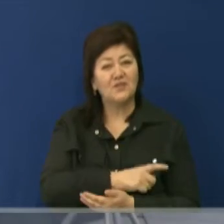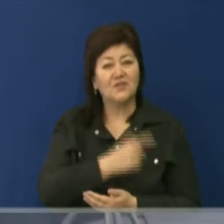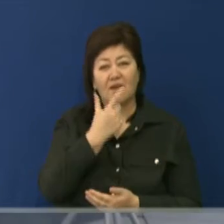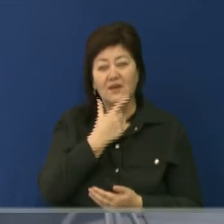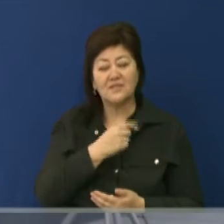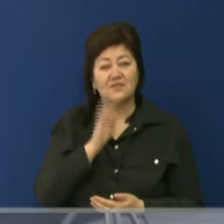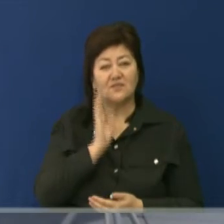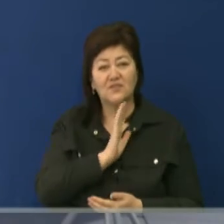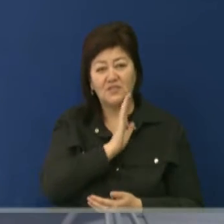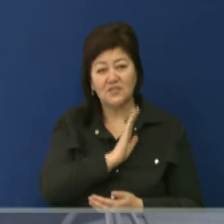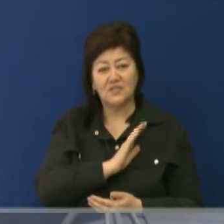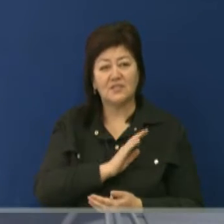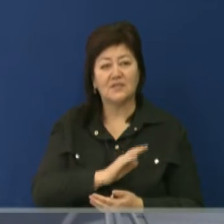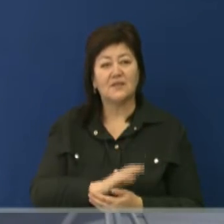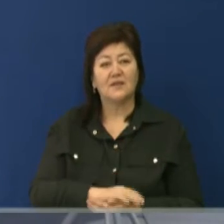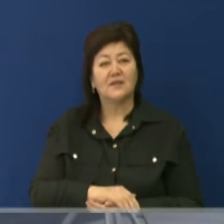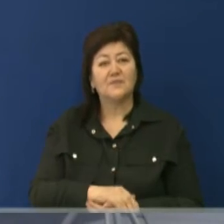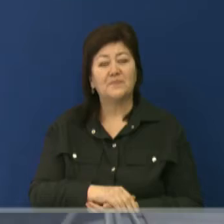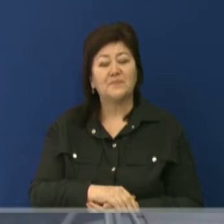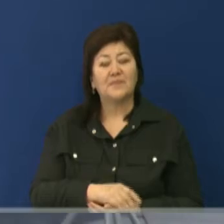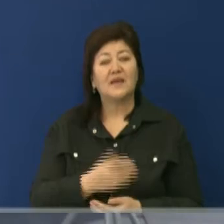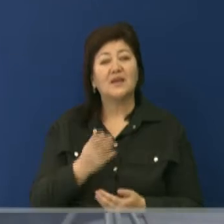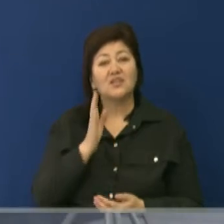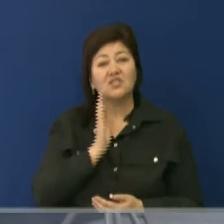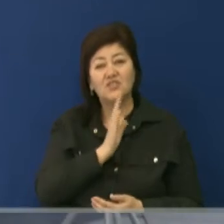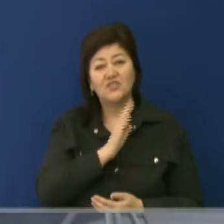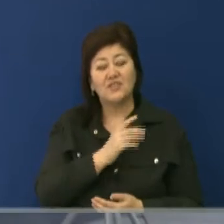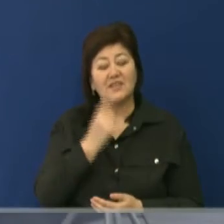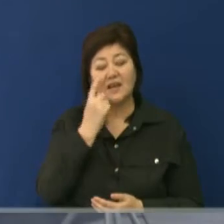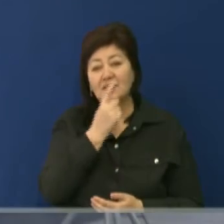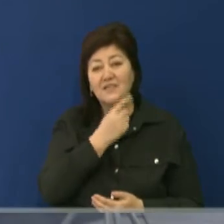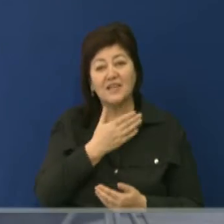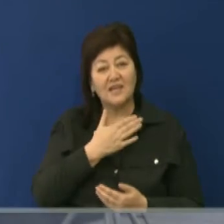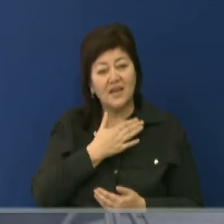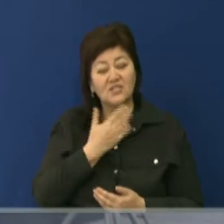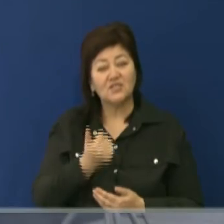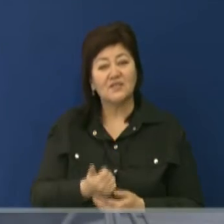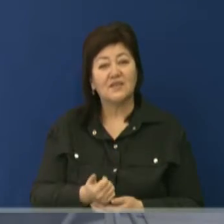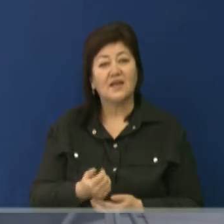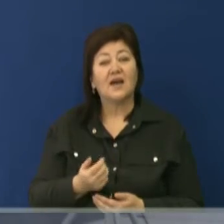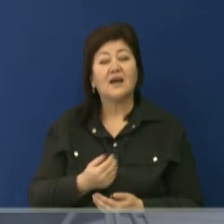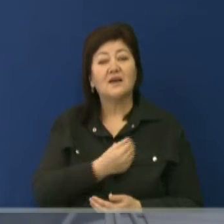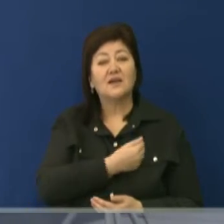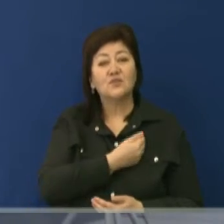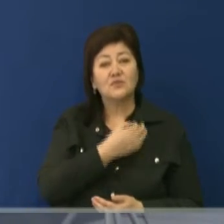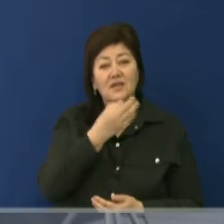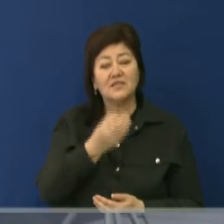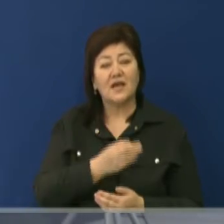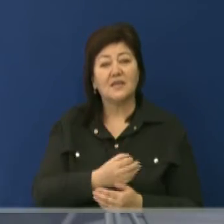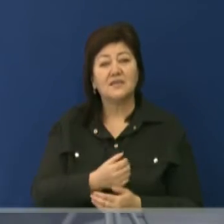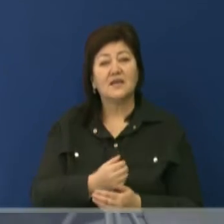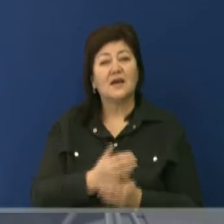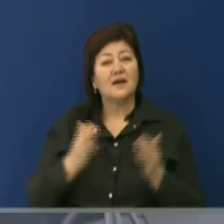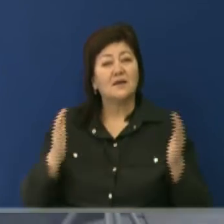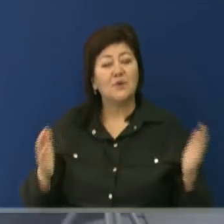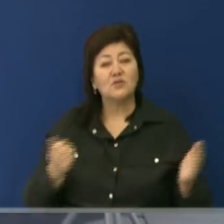болсын. Аналарымыз жер бетіндегі тіршіліктің көзі деп айтсақ та артық емес. Аналар қауымына тек барша жақсылық тілеймін. Дендеріне